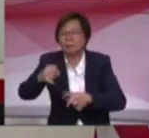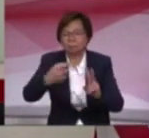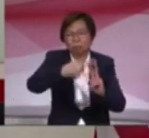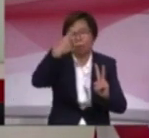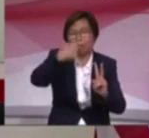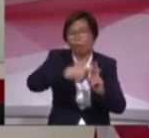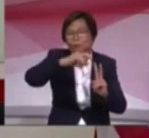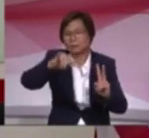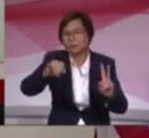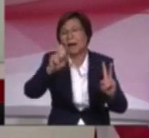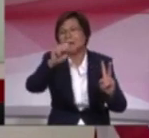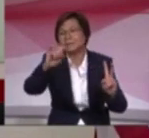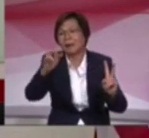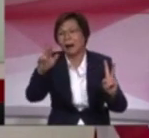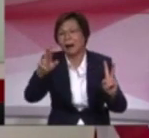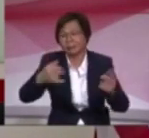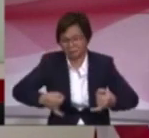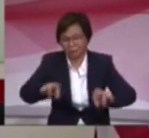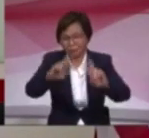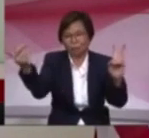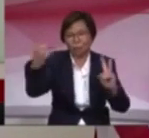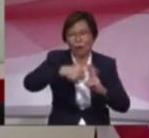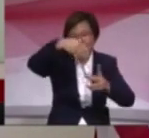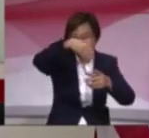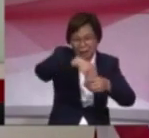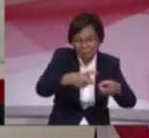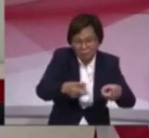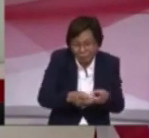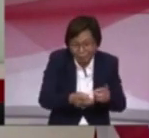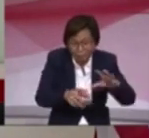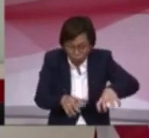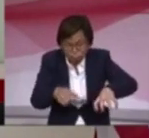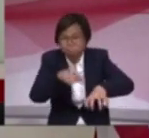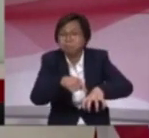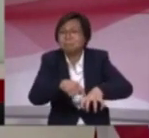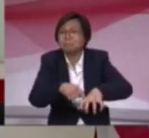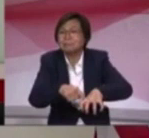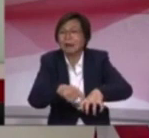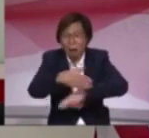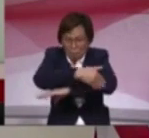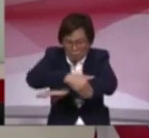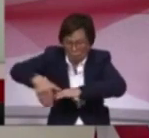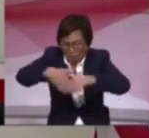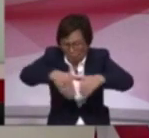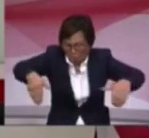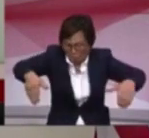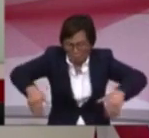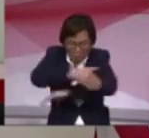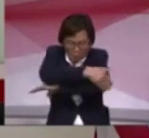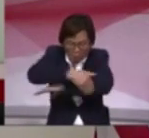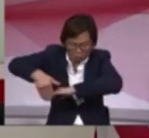Raya di dalam daerah kerana ianya merupakan sempadan daerah PDRM.